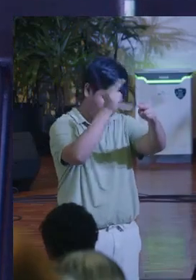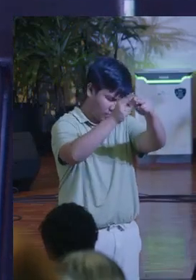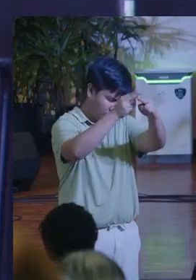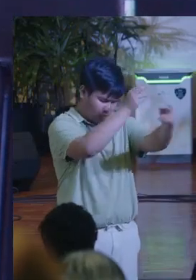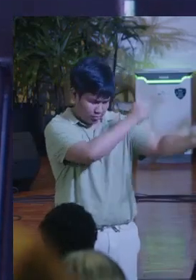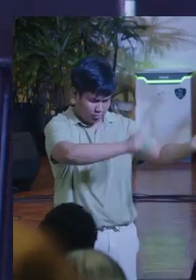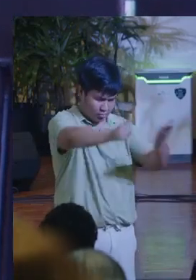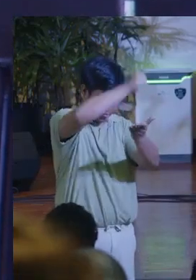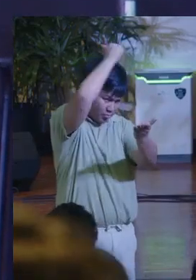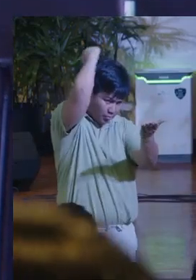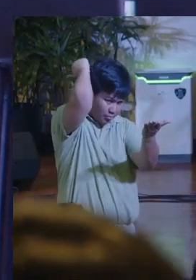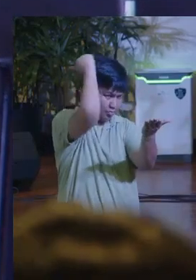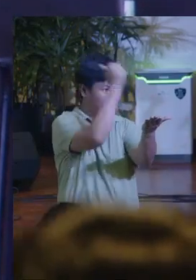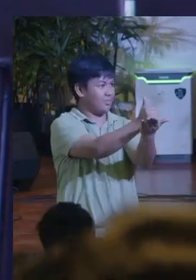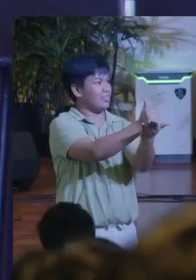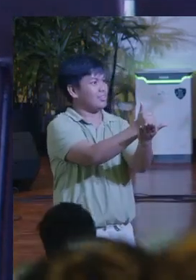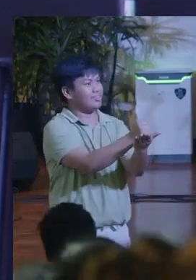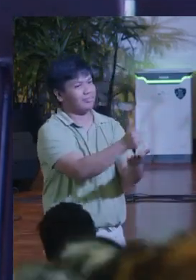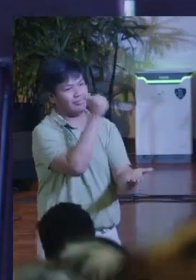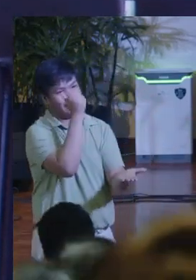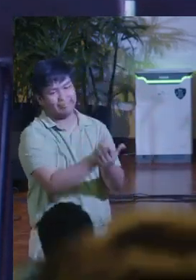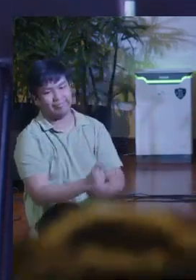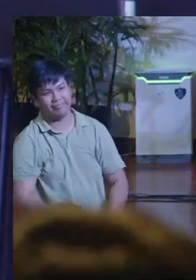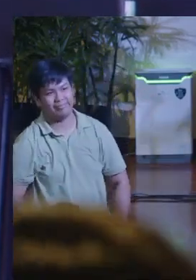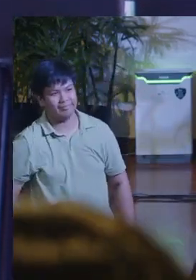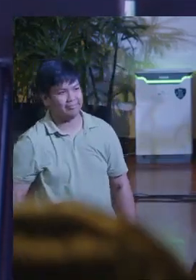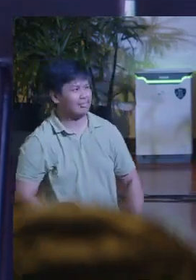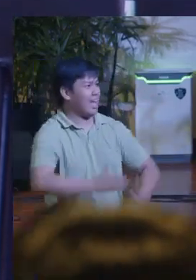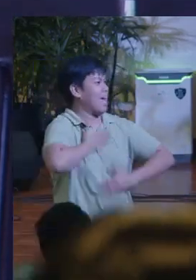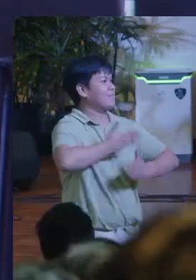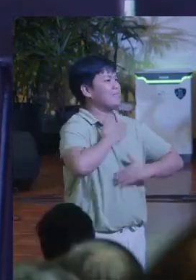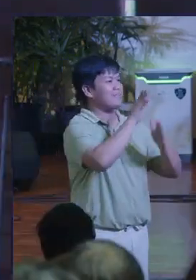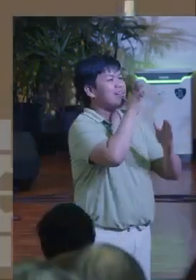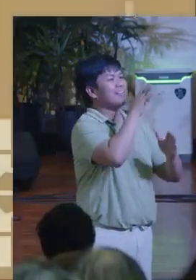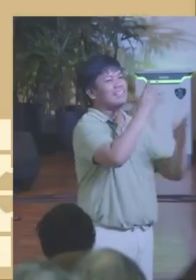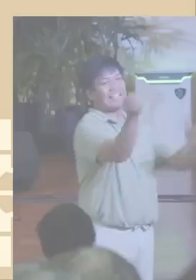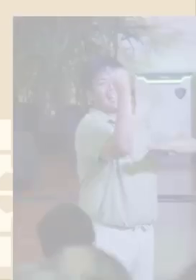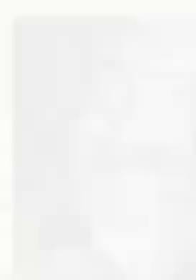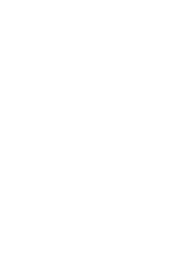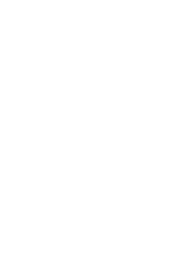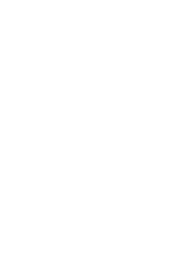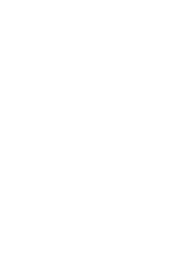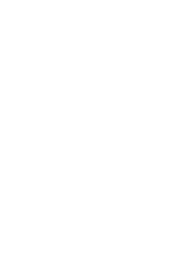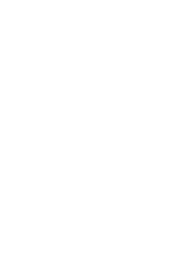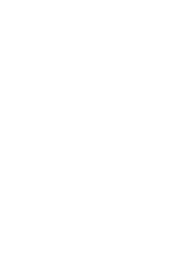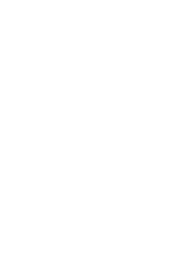ay nagsabing Amen at Amen. Happy Mother's Day po sa lahat.